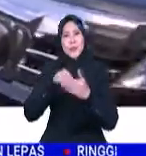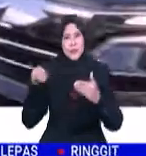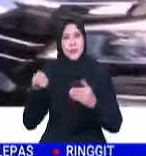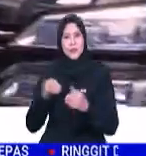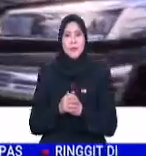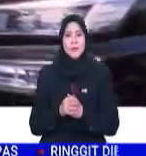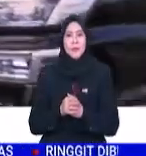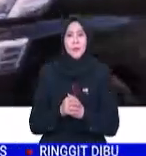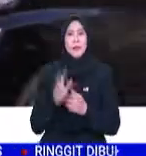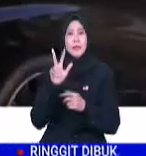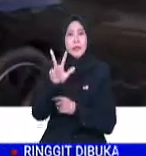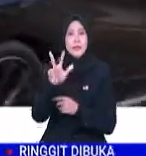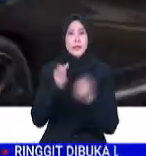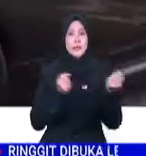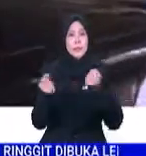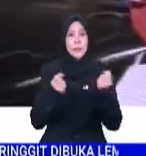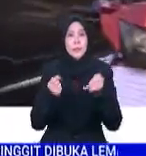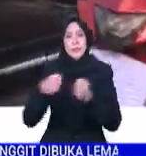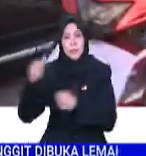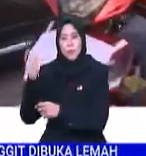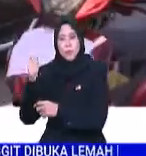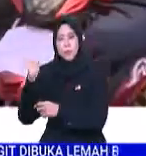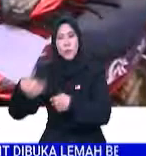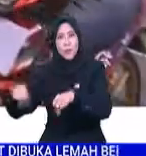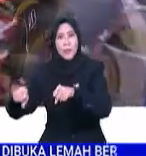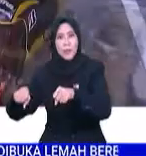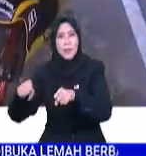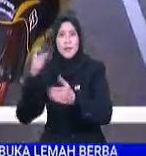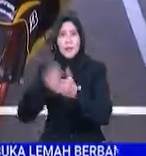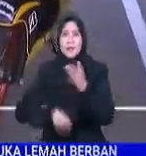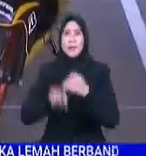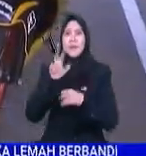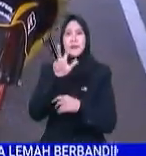dirampas 3 unit kereta dan 10 motosikal bernilai